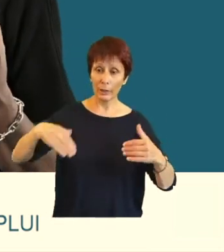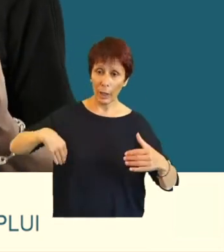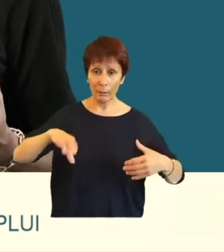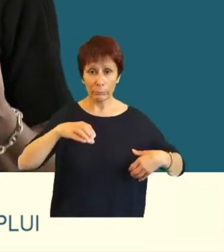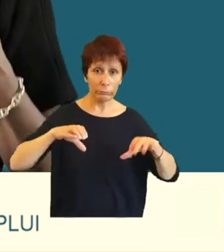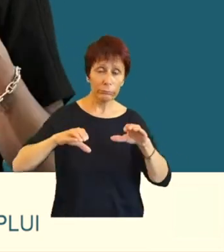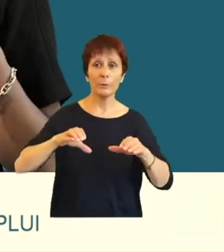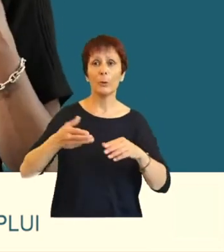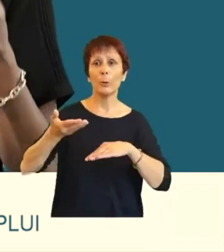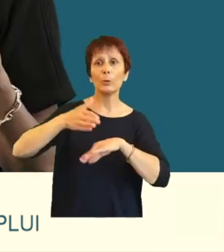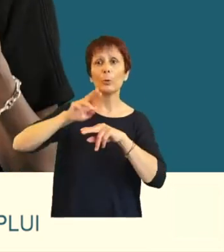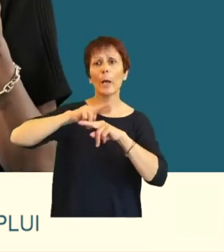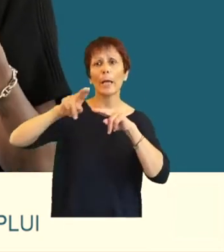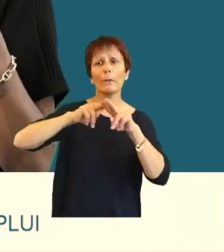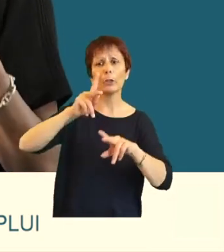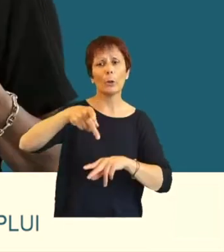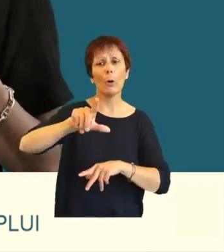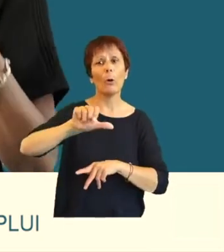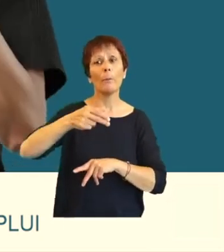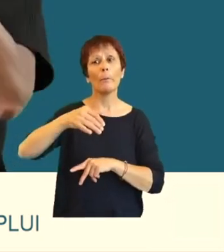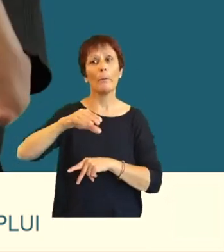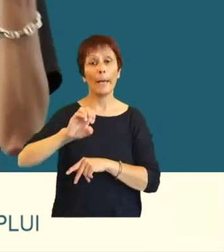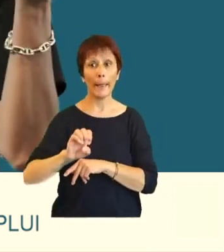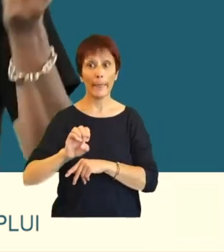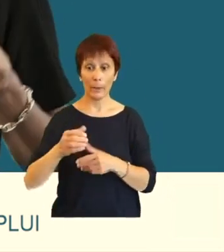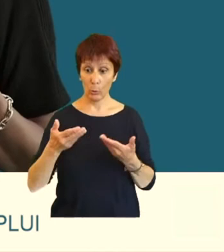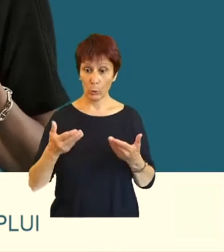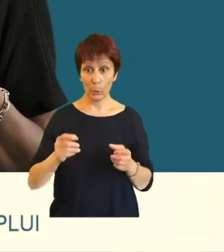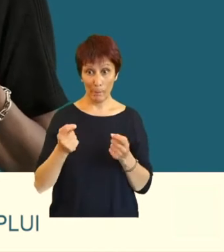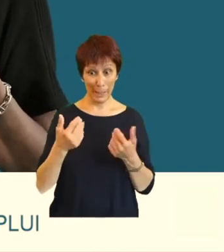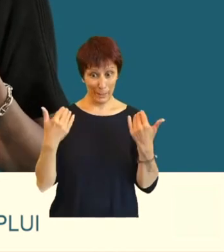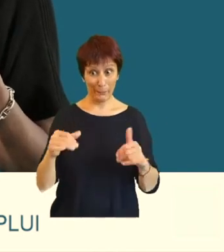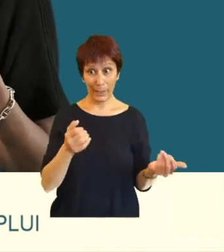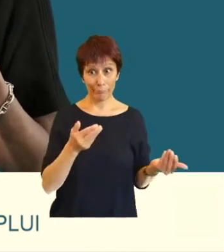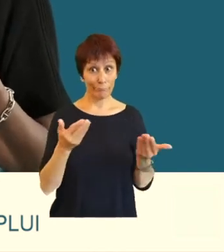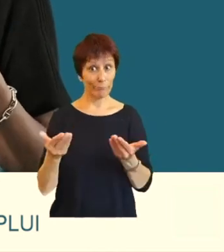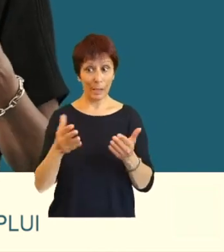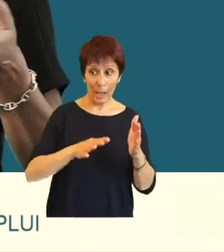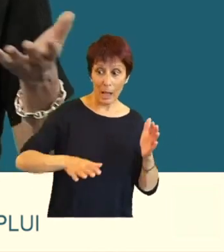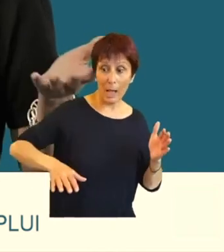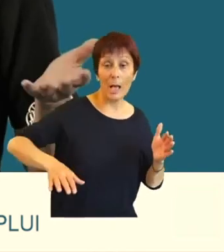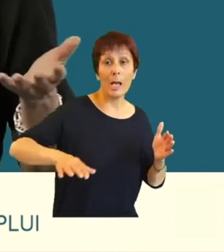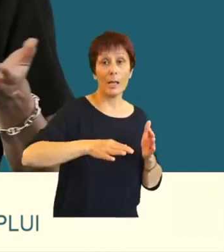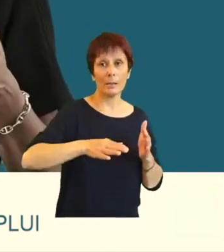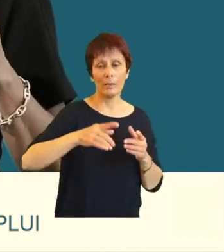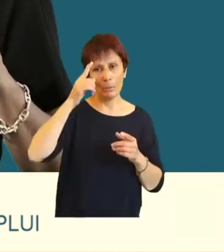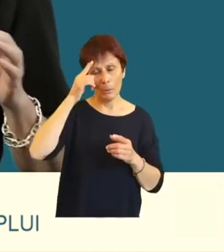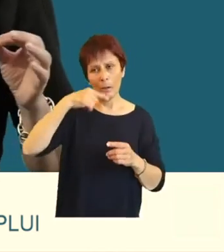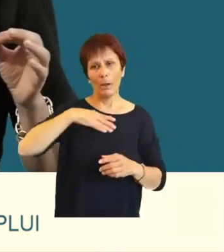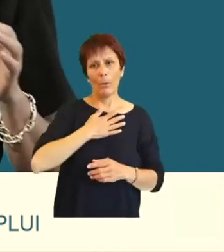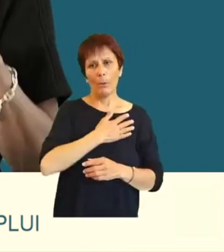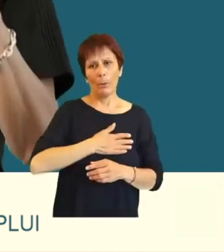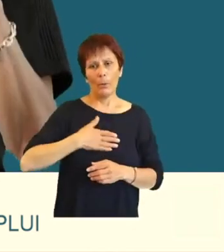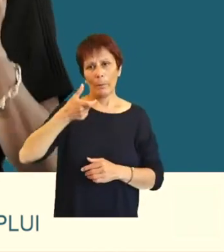de la Plaine, qu'aujourd'hui on est en passe de livrer totalement les espaces pour le plus grand bonheur